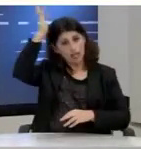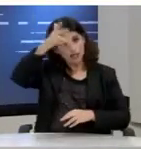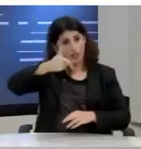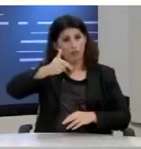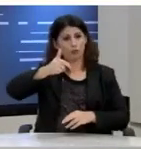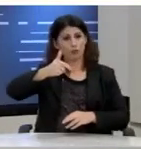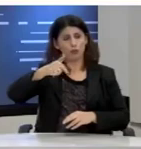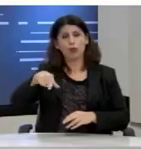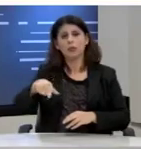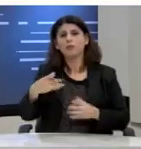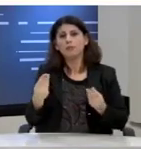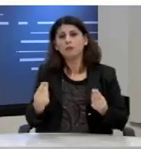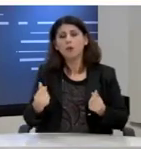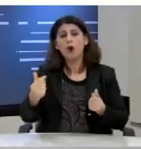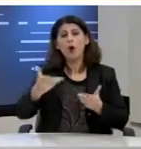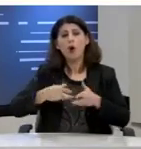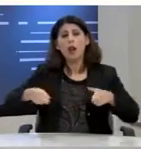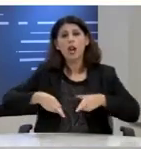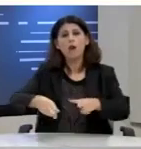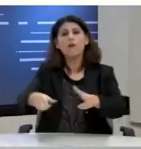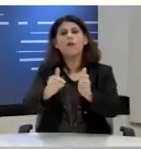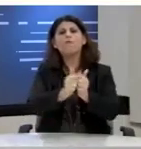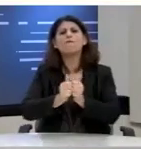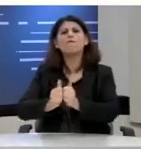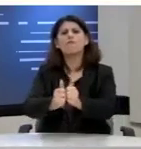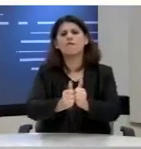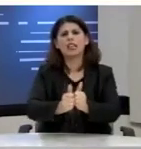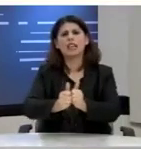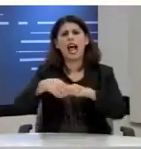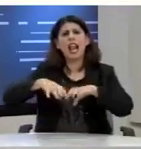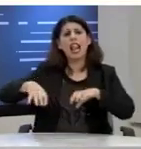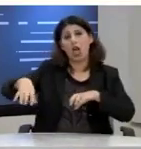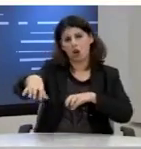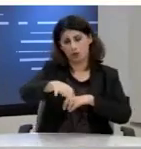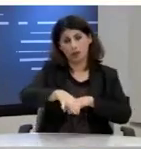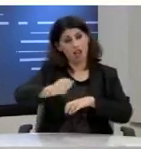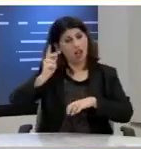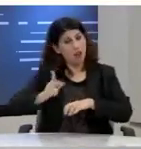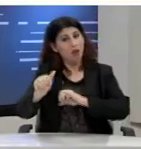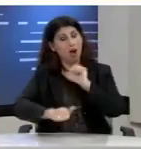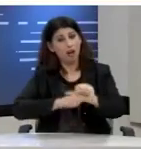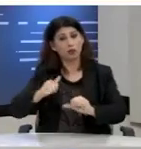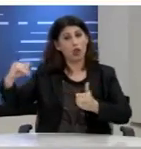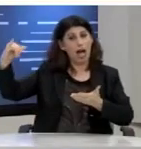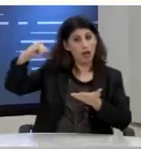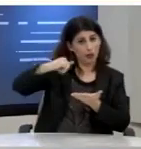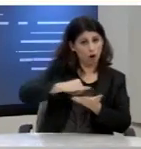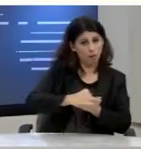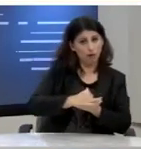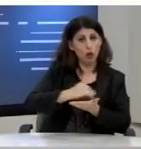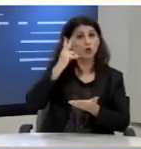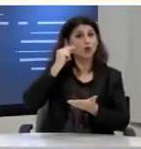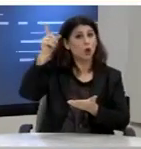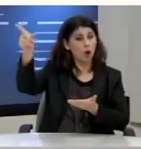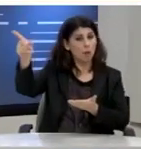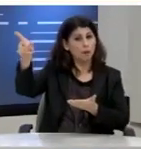κατά ανθεληνικό τρόπο σε λεωφόρο Φιλίας στο λαό. Πολύ κακός μετανομάστηκε το αεροδρόμιο το